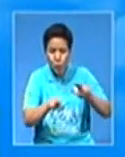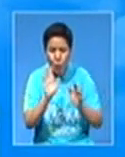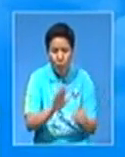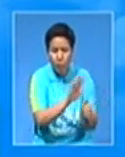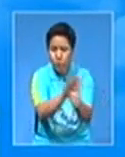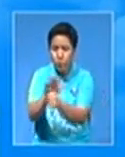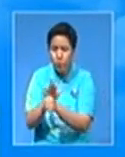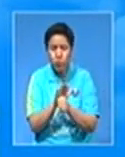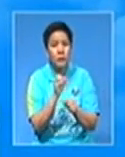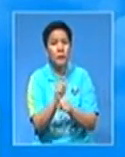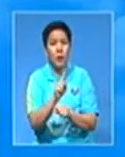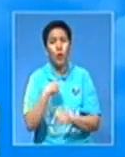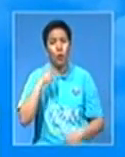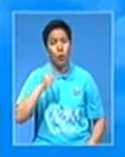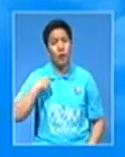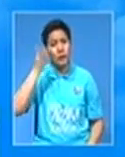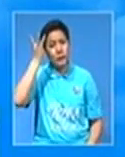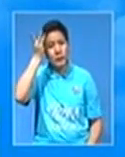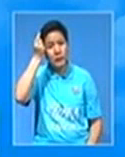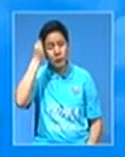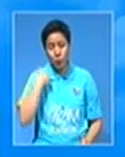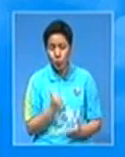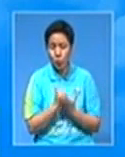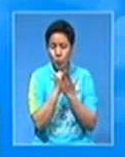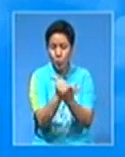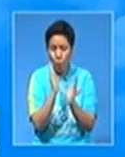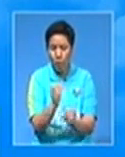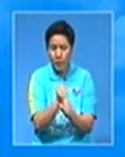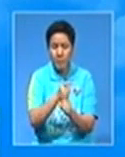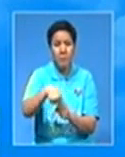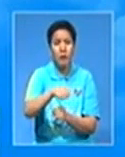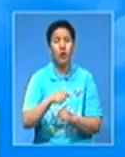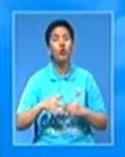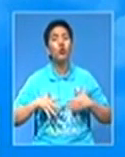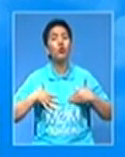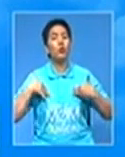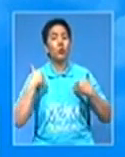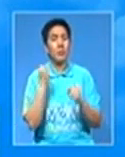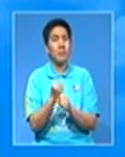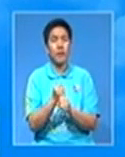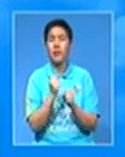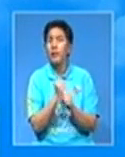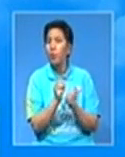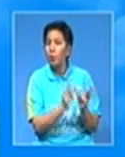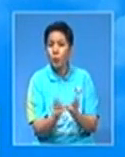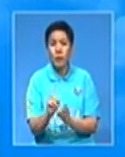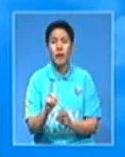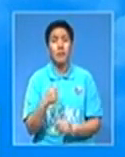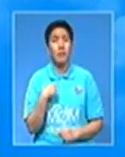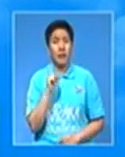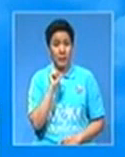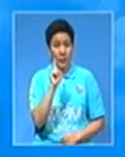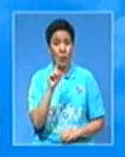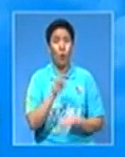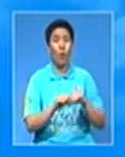มากเพียงไรก็ต้องคิดเสมอว่าเราจะช่วยลูกน้องเราให้สามารถทำงานอย่างมีความสุขได้อย่างไรด้วยนะครับโครงการหนึ่งที่